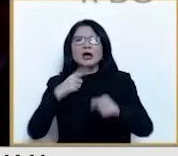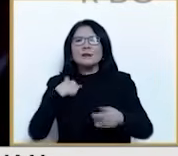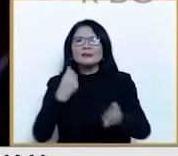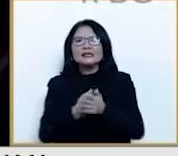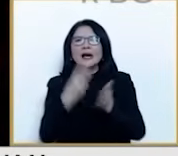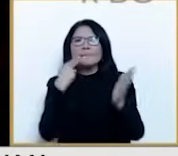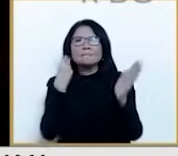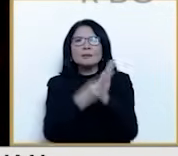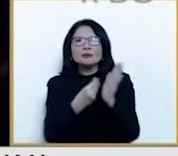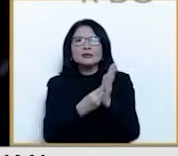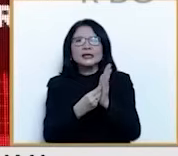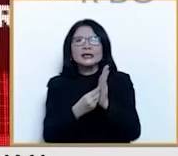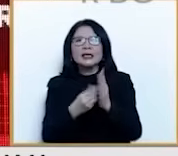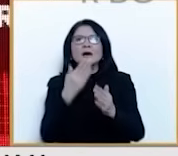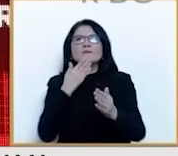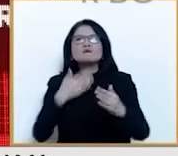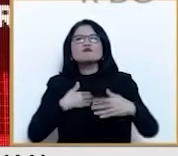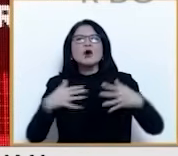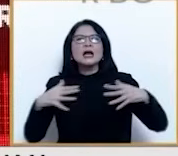membuktikan kepemilikan tanah.